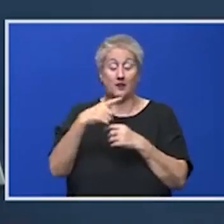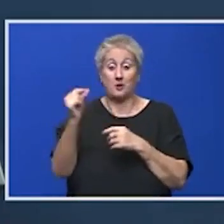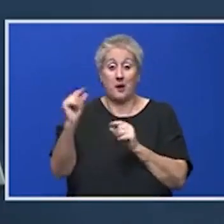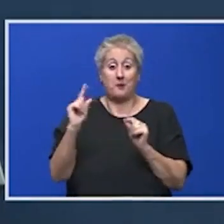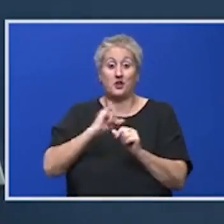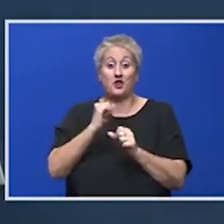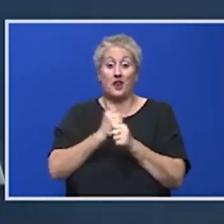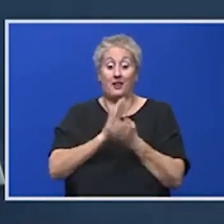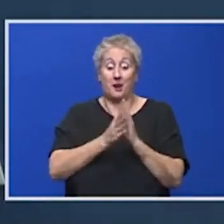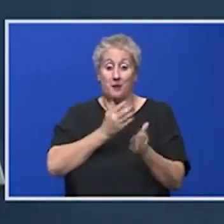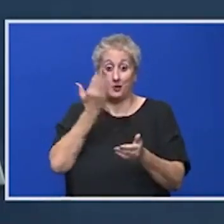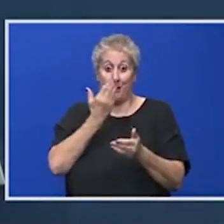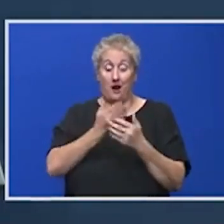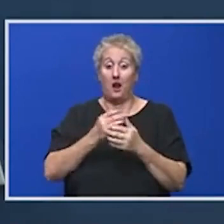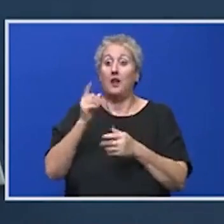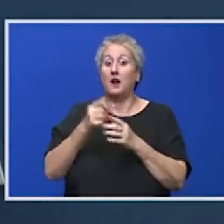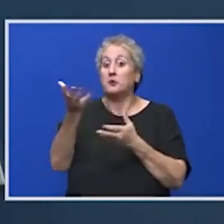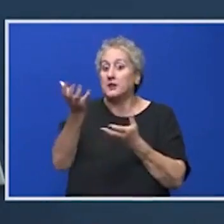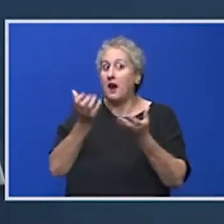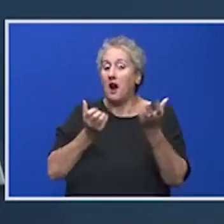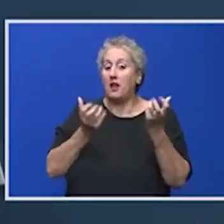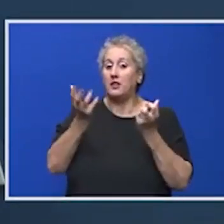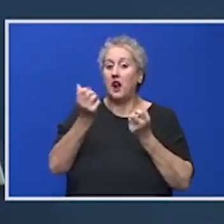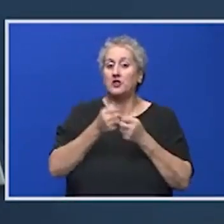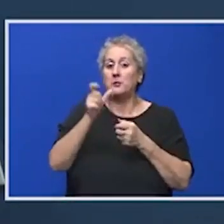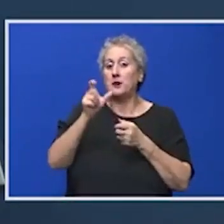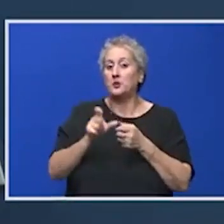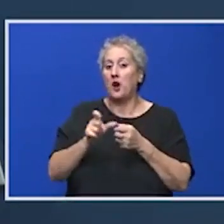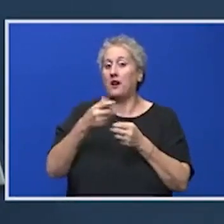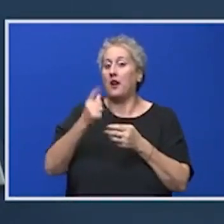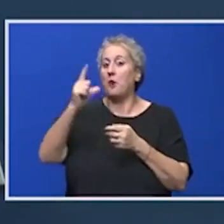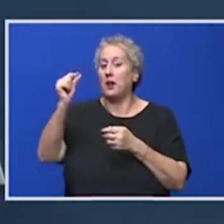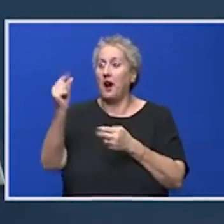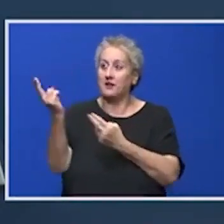Dacă putem să atragem dintre românii care au plecat înapoi, este foarte bine.